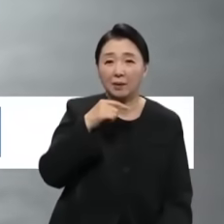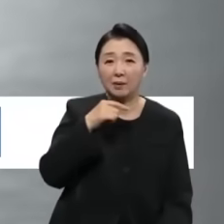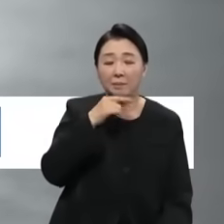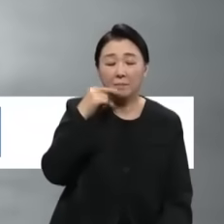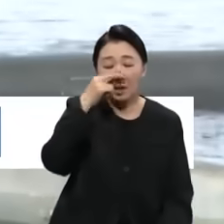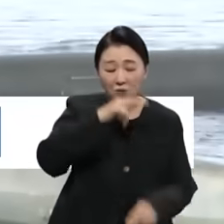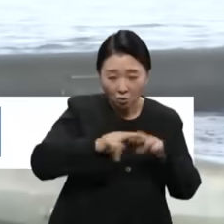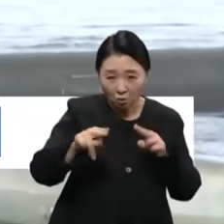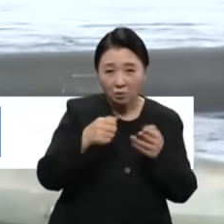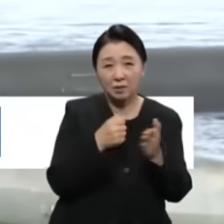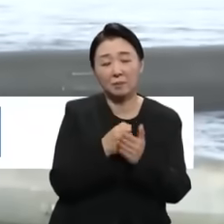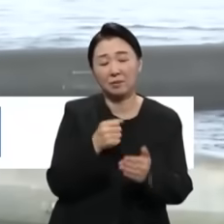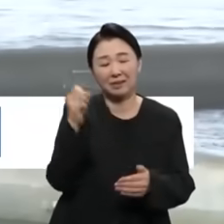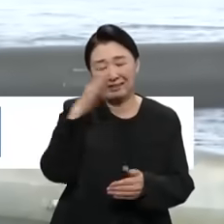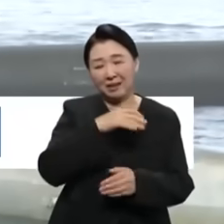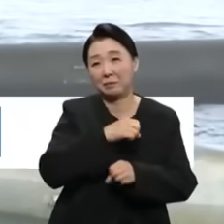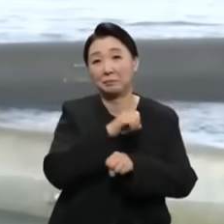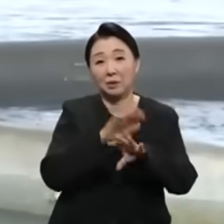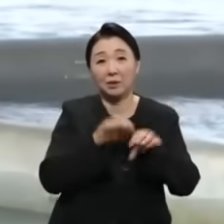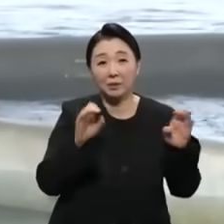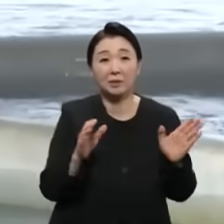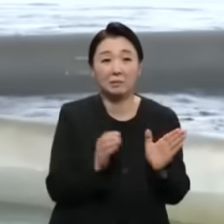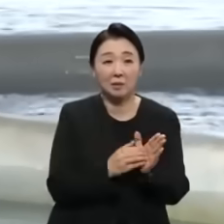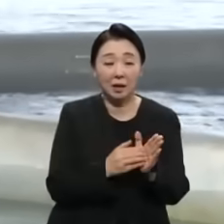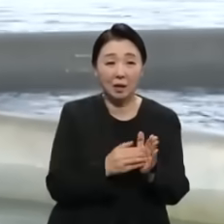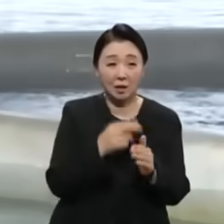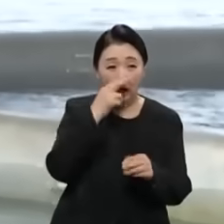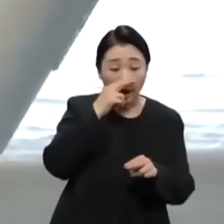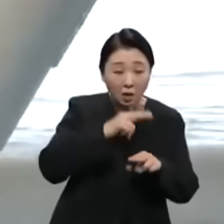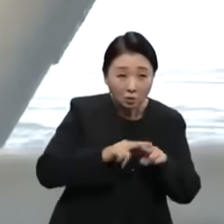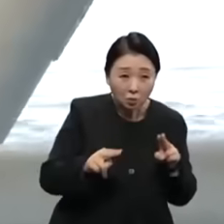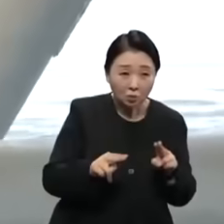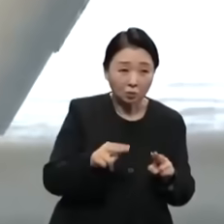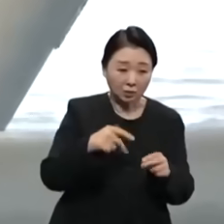해프닝으로 끝 시추 결과 석유와